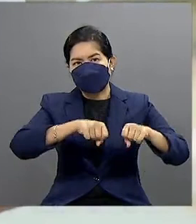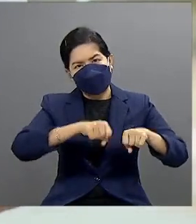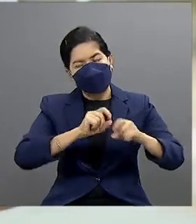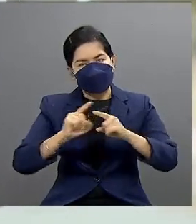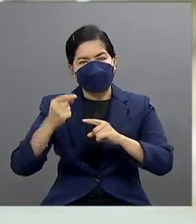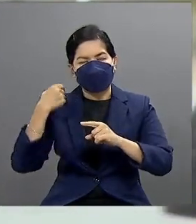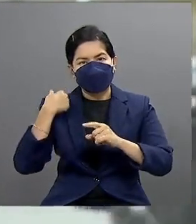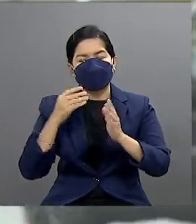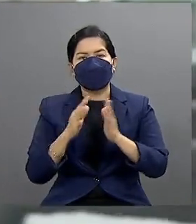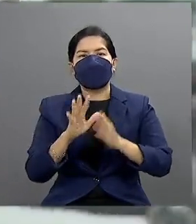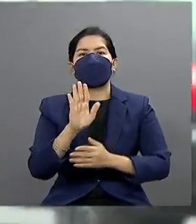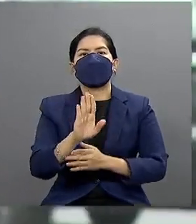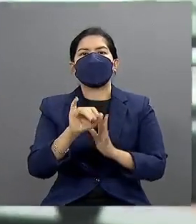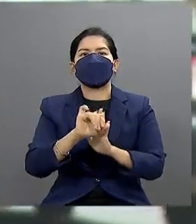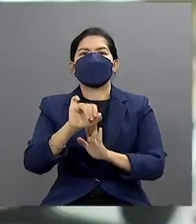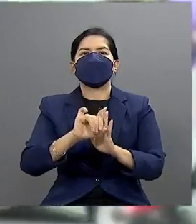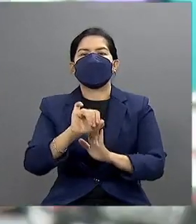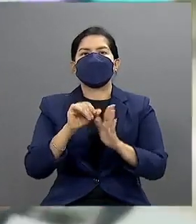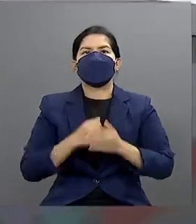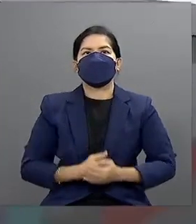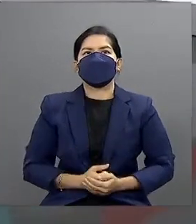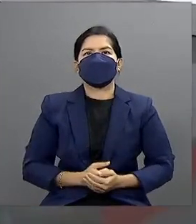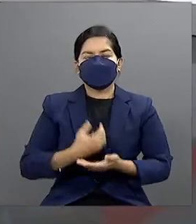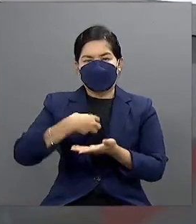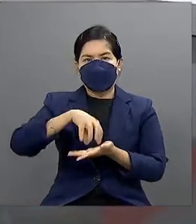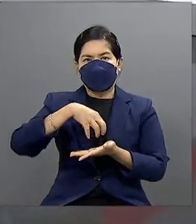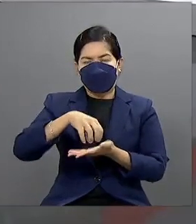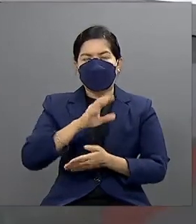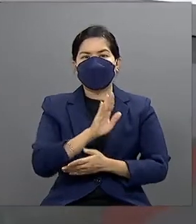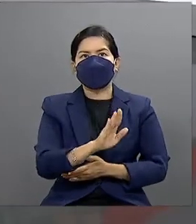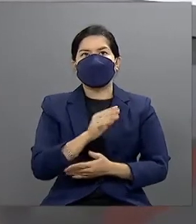ใหม่ครับนี่คือบรรยากาศแล้วก็สถานการณ์ล่าสุดที่เชียงใหม่นะครับ ขอบคุณค่ะ